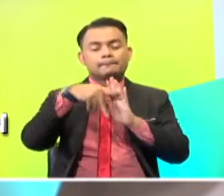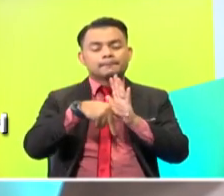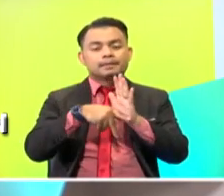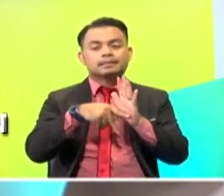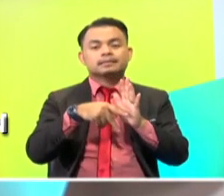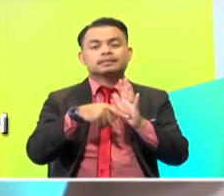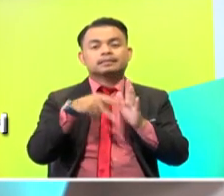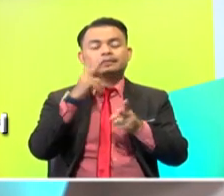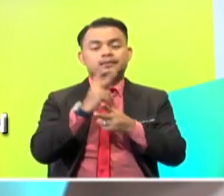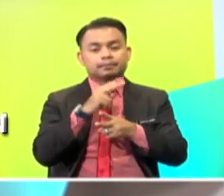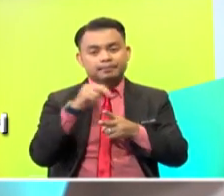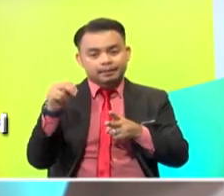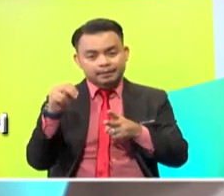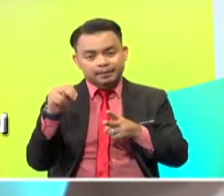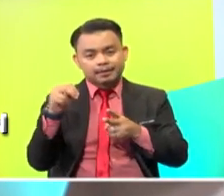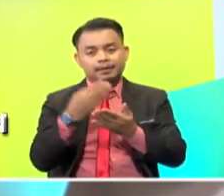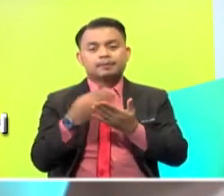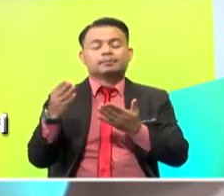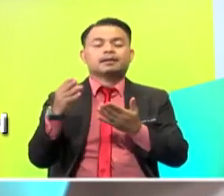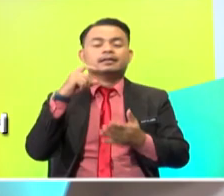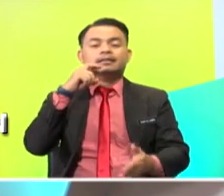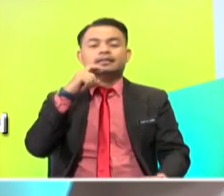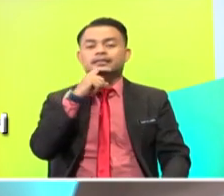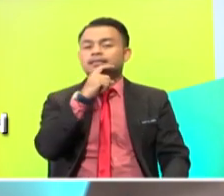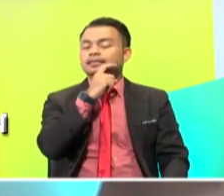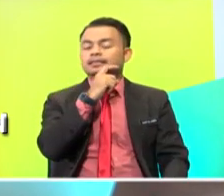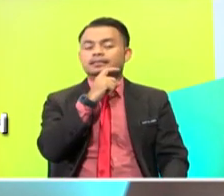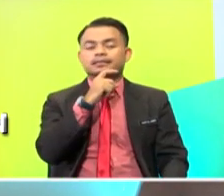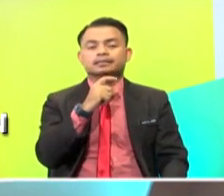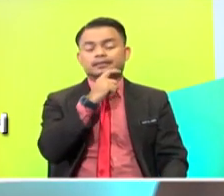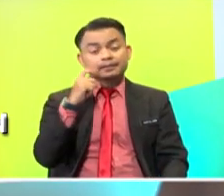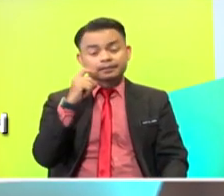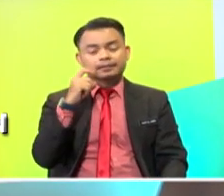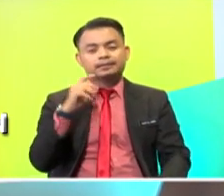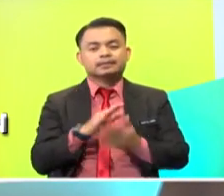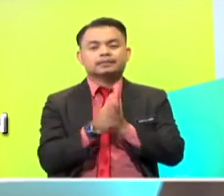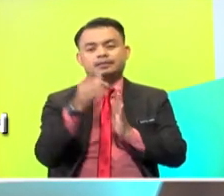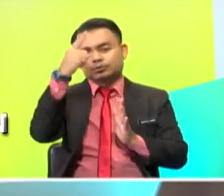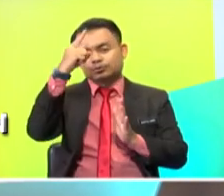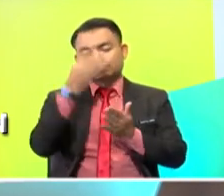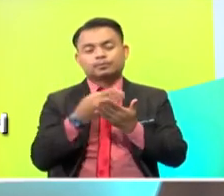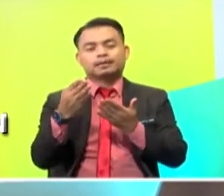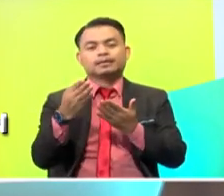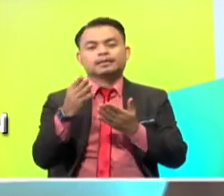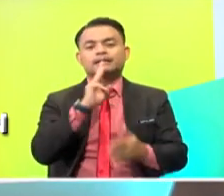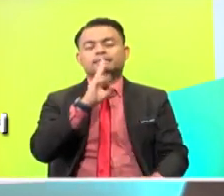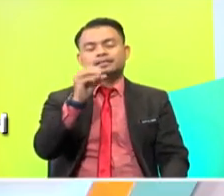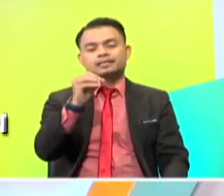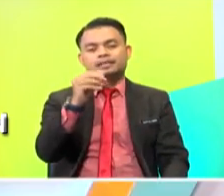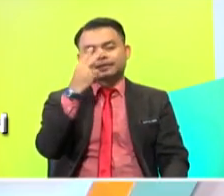basah cekgu telah sediakan satu video lebih baik kita tengok video yang telah cukup DKI Oke